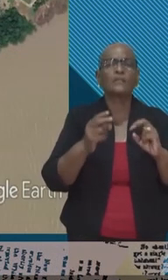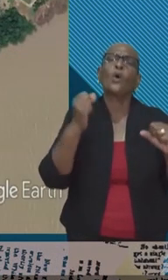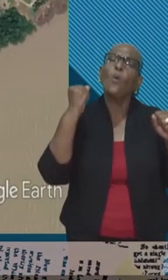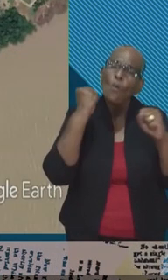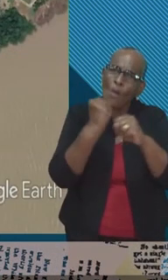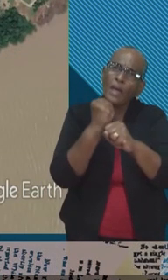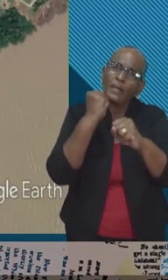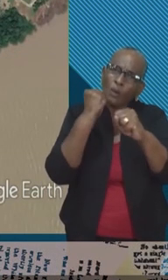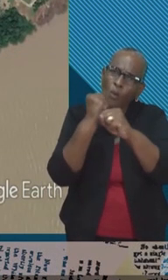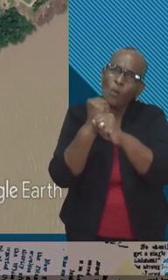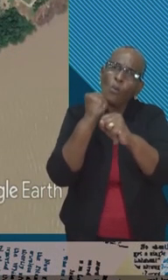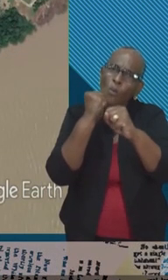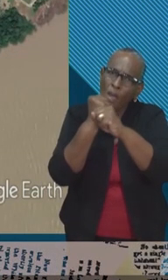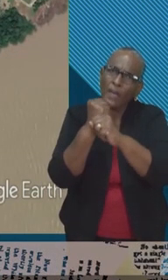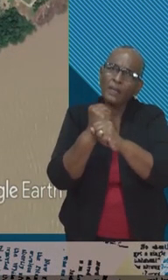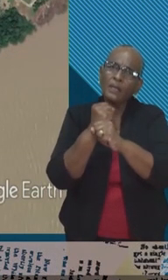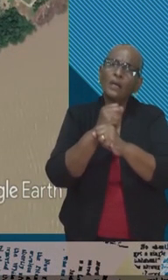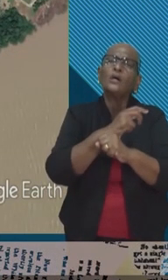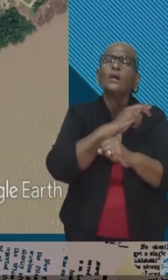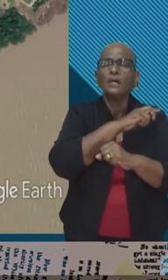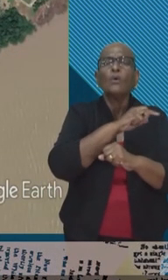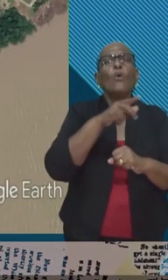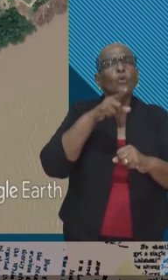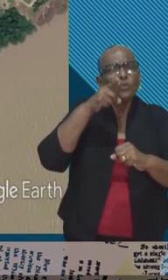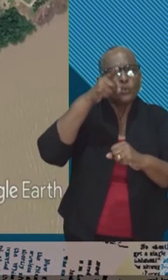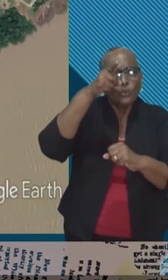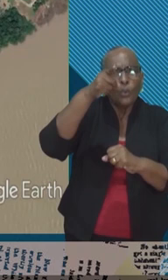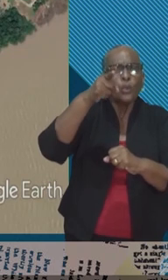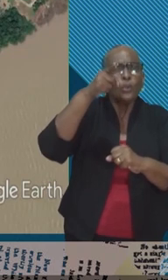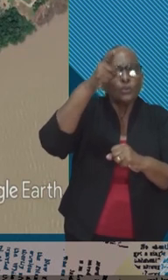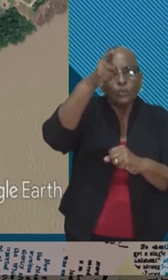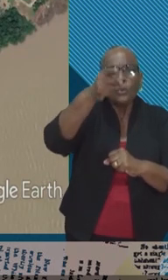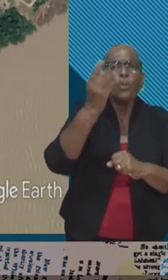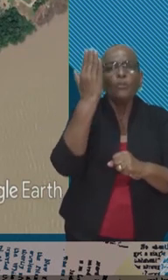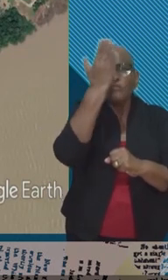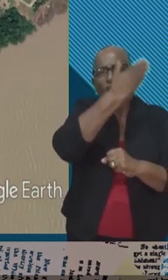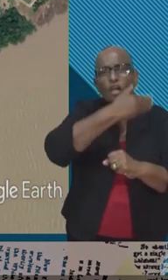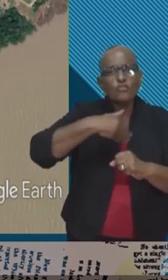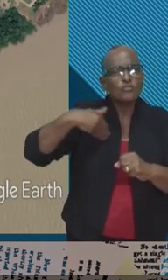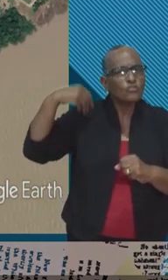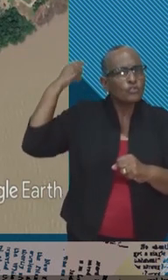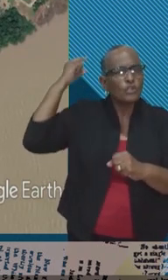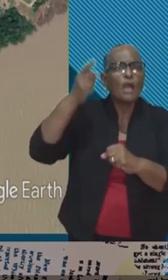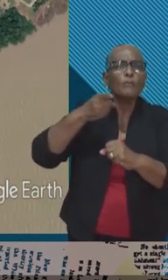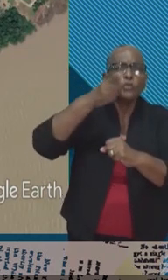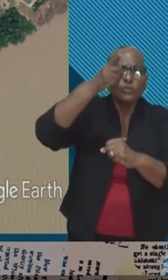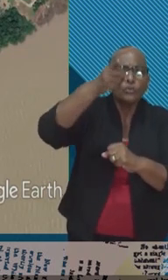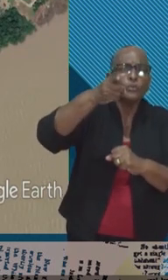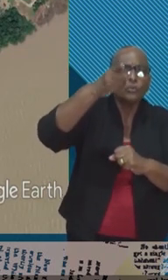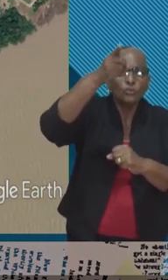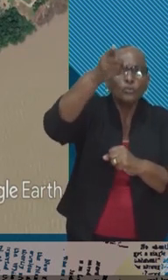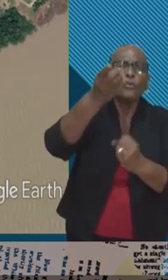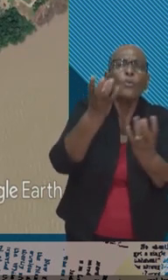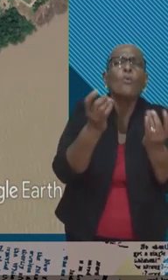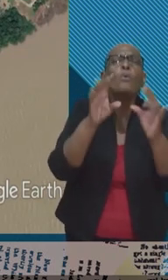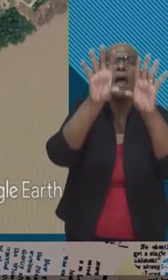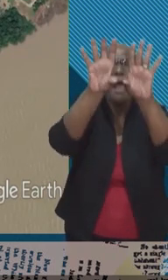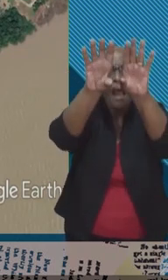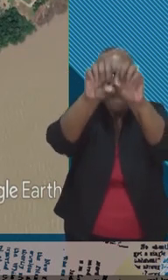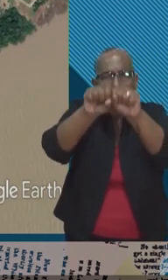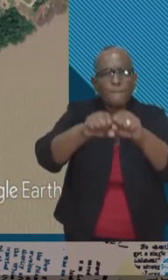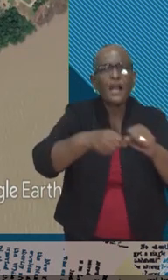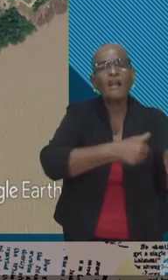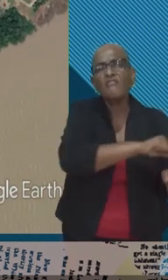afesi awang nyusuma komakanda adibe holi na munde di pasade. Na so adetaki total lockdown no de tapu 29 fidei